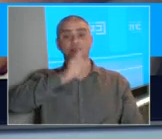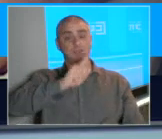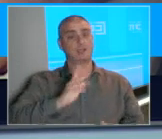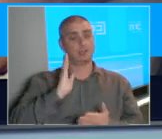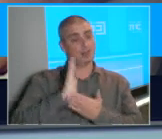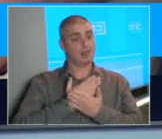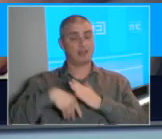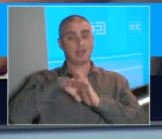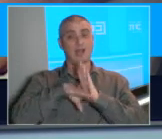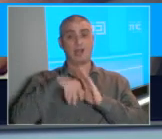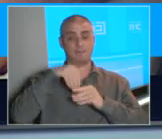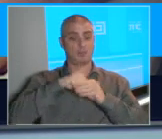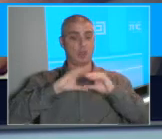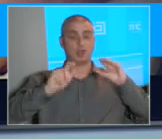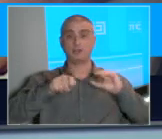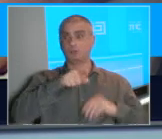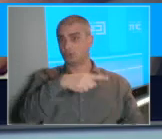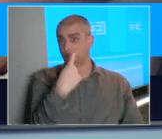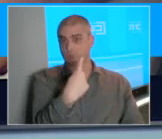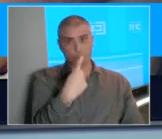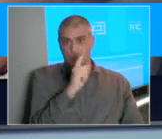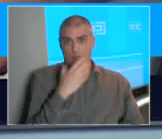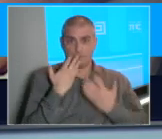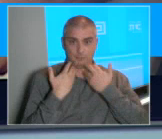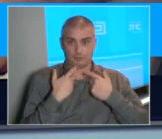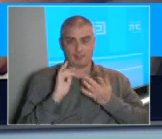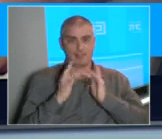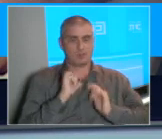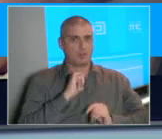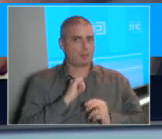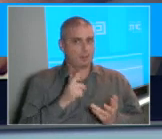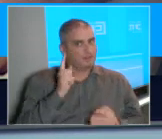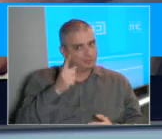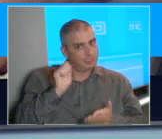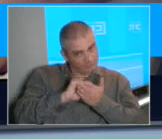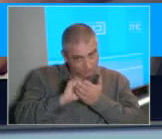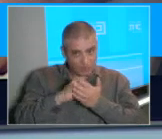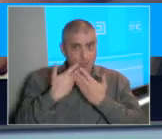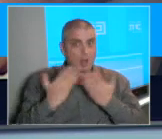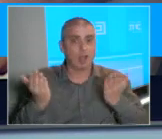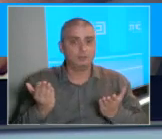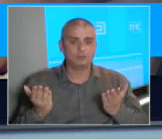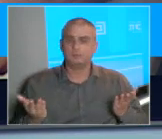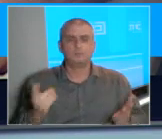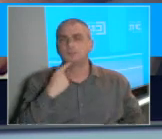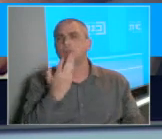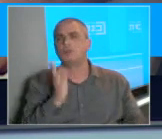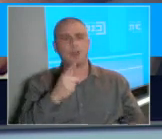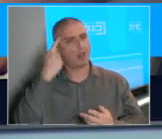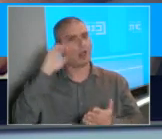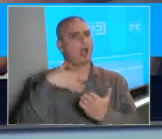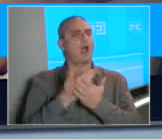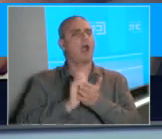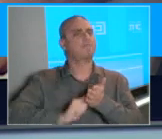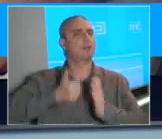להכתיב פה את הכללים במשכן הכנסת, הוא זה שלא מספר לנו על ניגוד עניינים וצריך עיתונאי לחשוף את זה. מה זה אומר על חוות הדעת